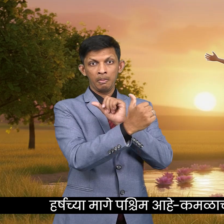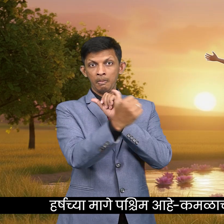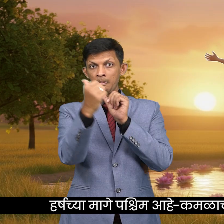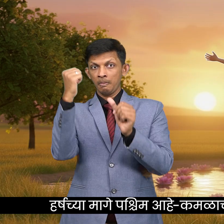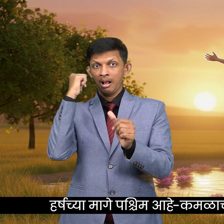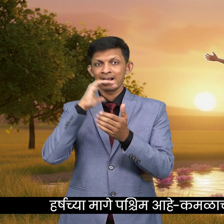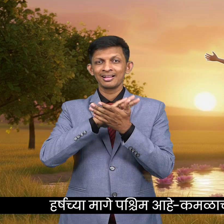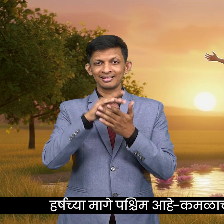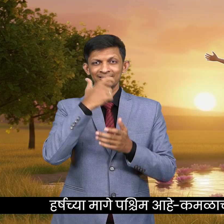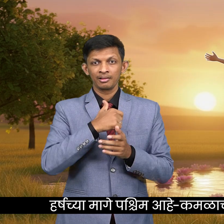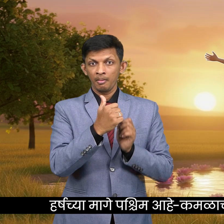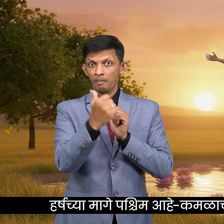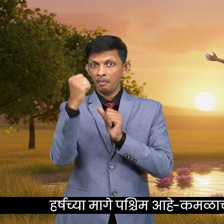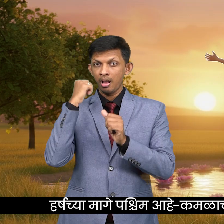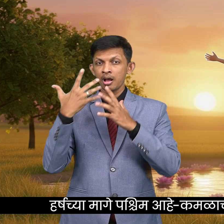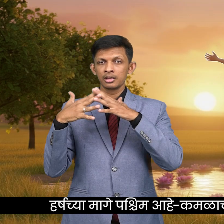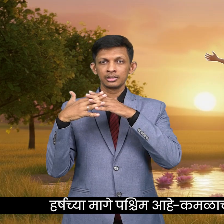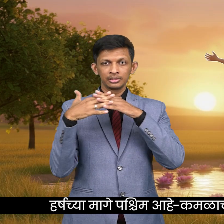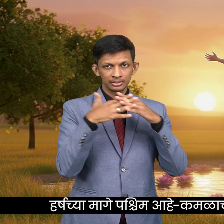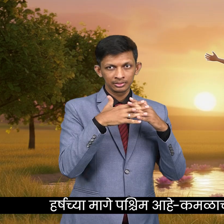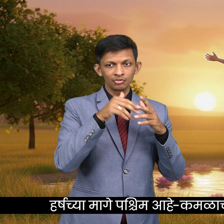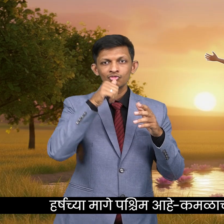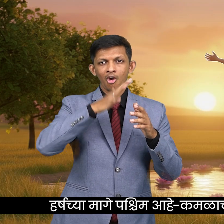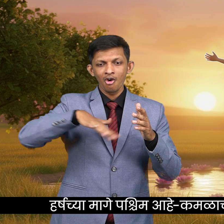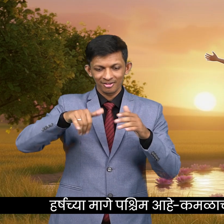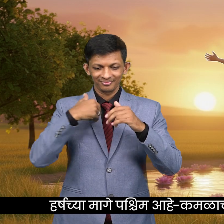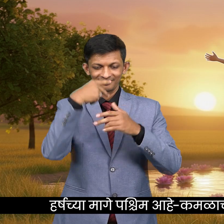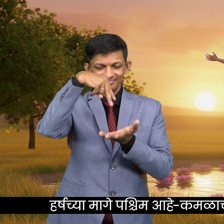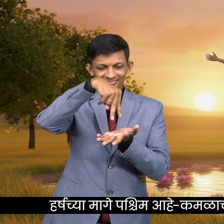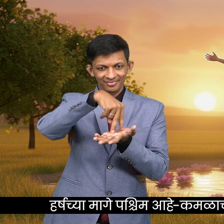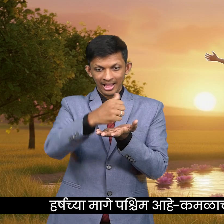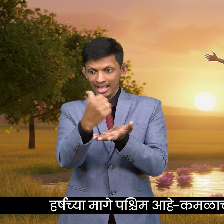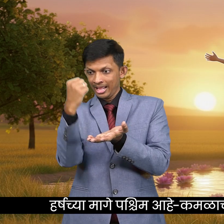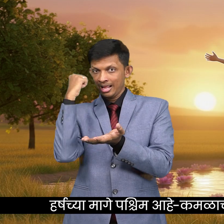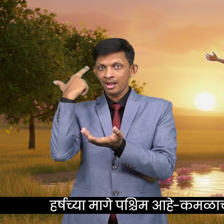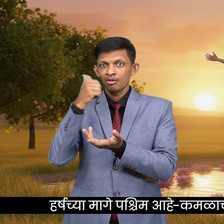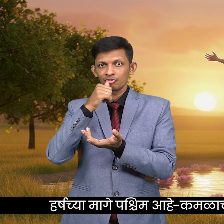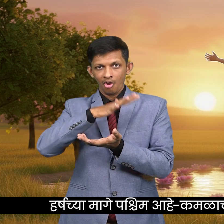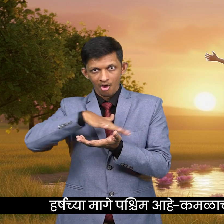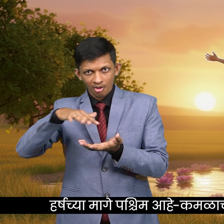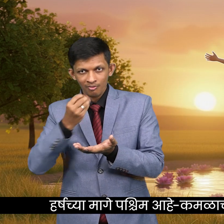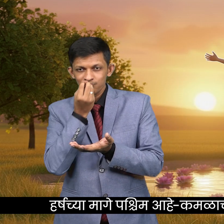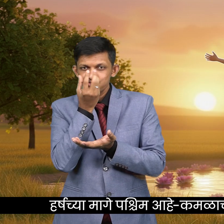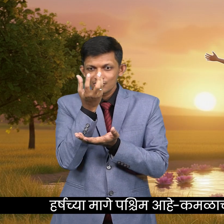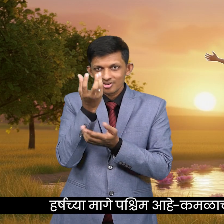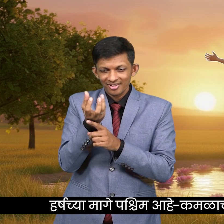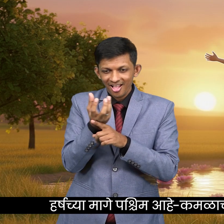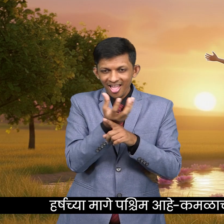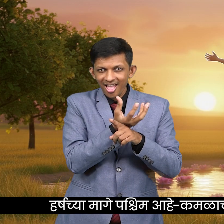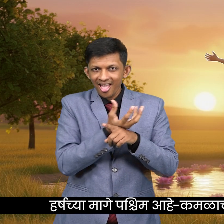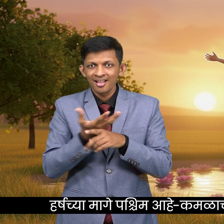हर्षच्या मागे पश्चिम आहे. कमळाच्या फुलांनी फुललेला एक तलाव